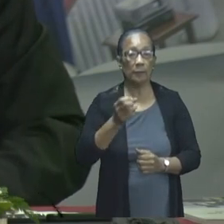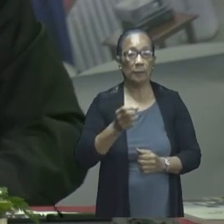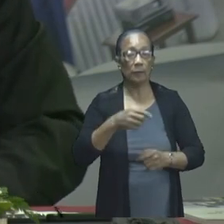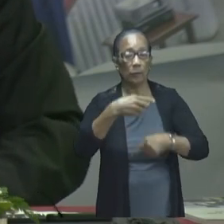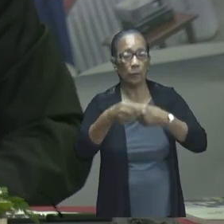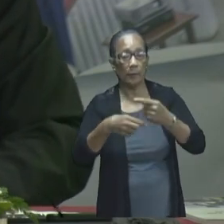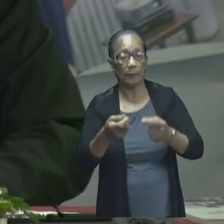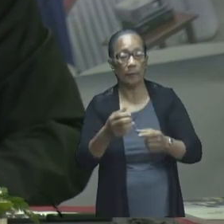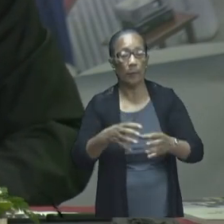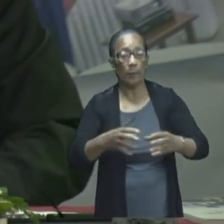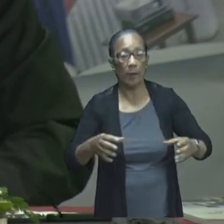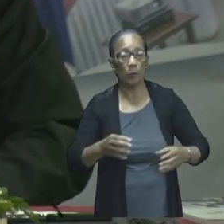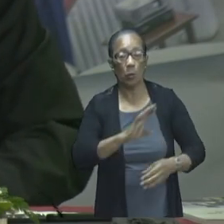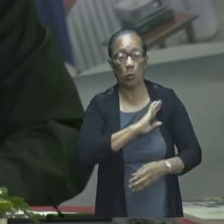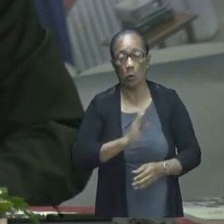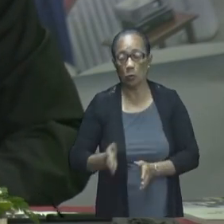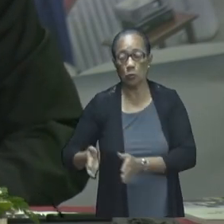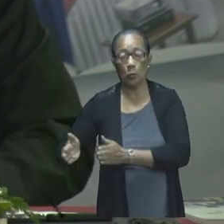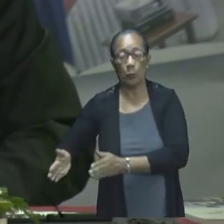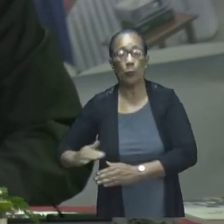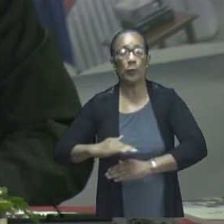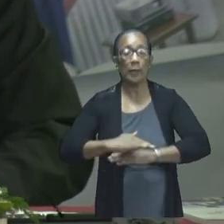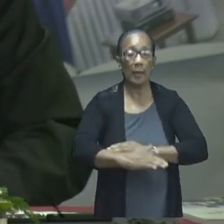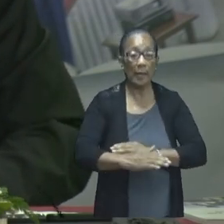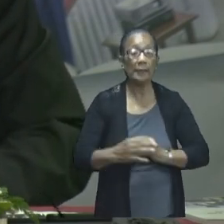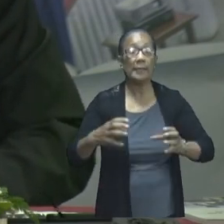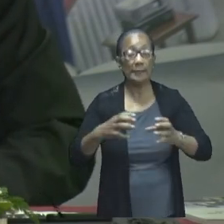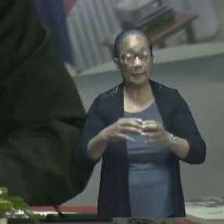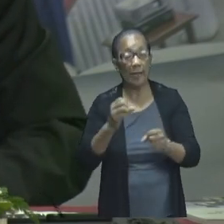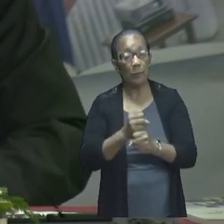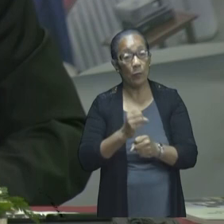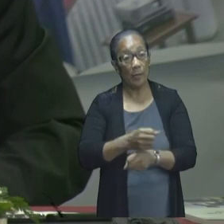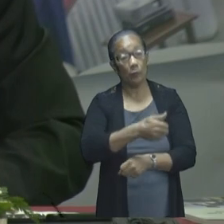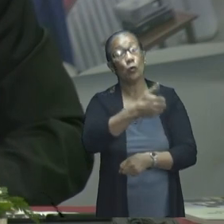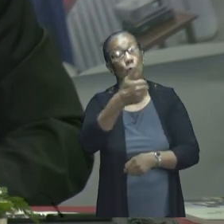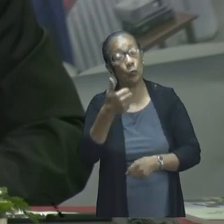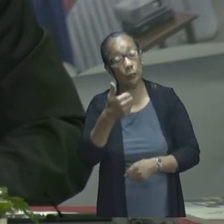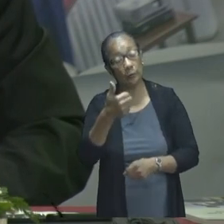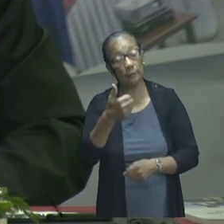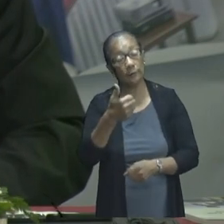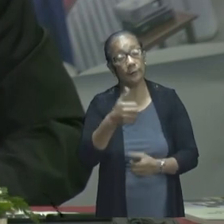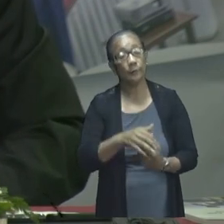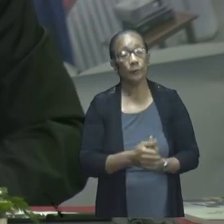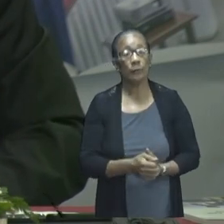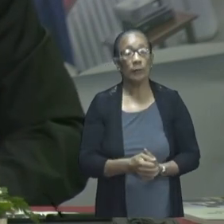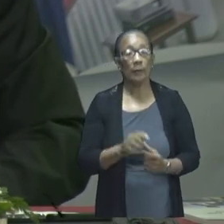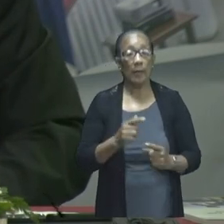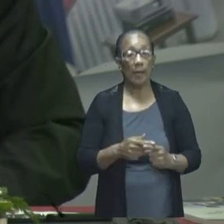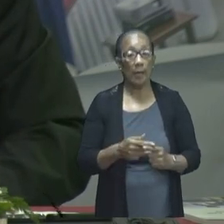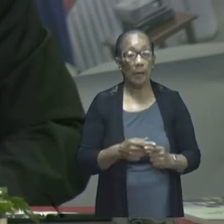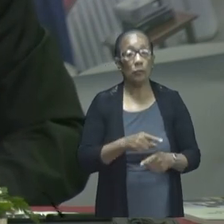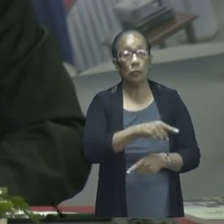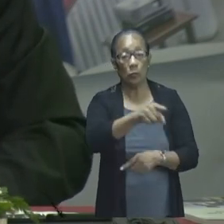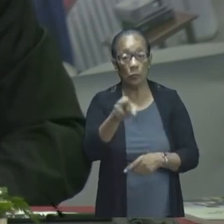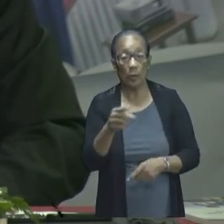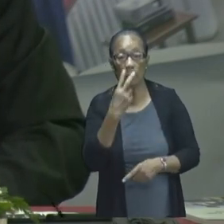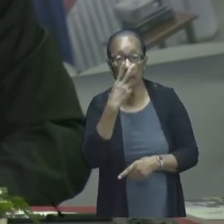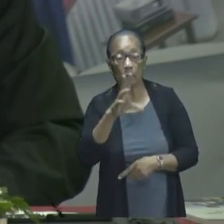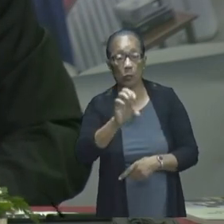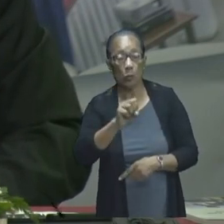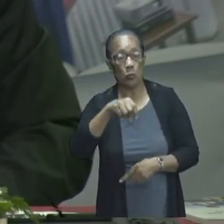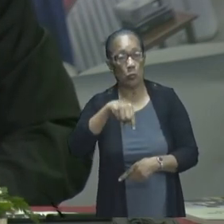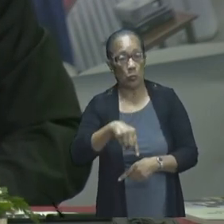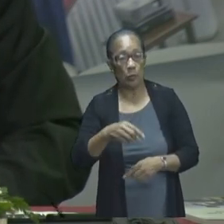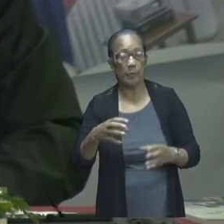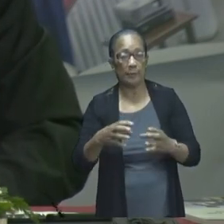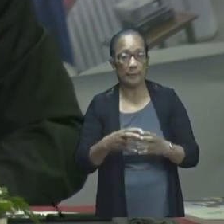met onze buurlanden loop de samenwerking prima en je merkt ook we zijn bezig op dit moment